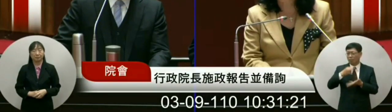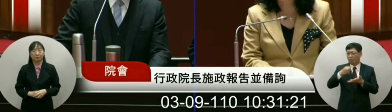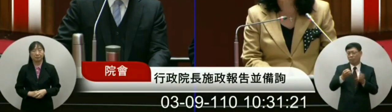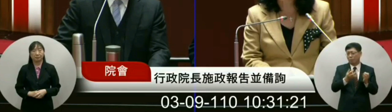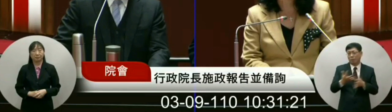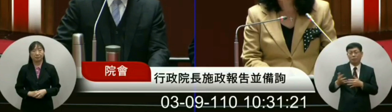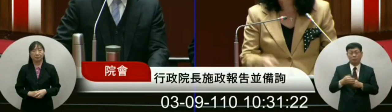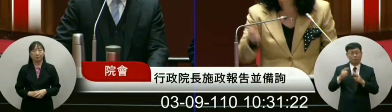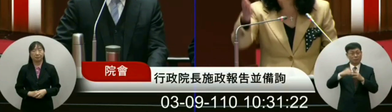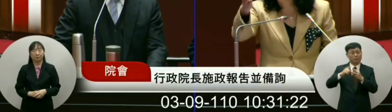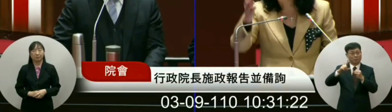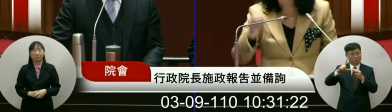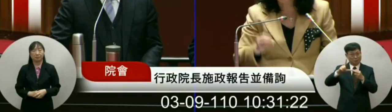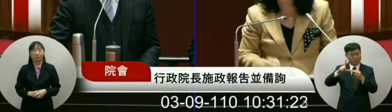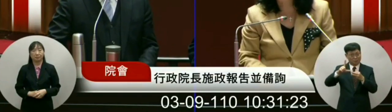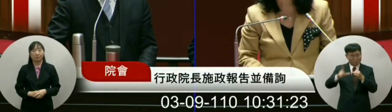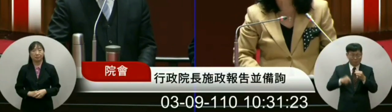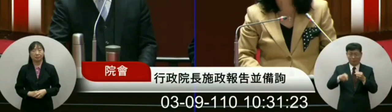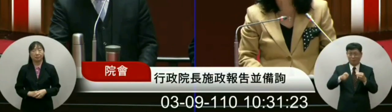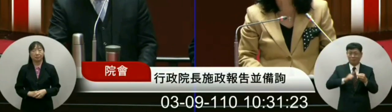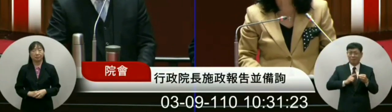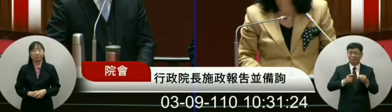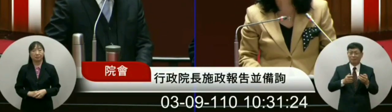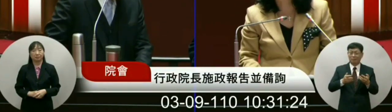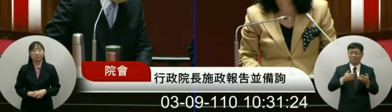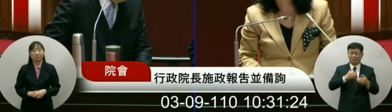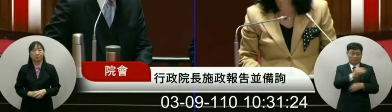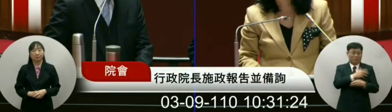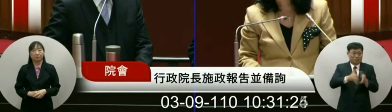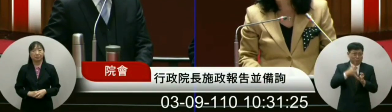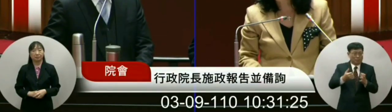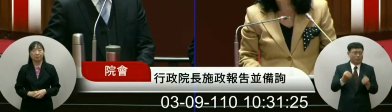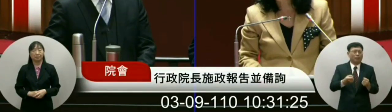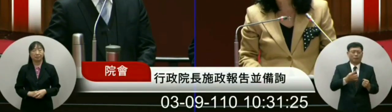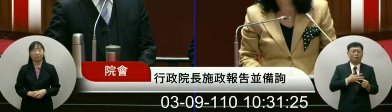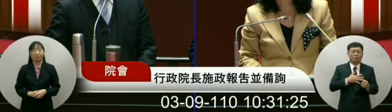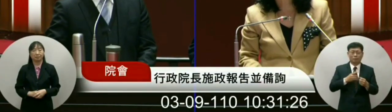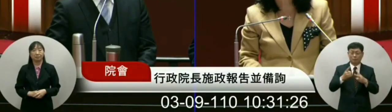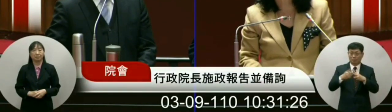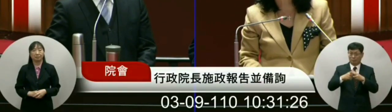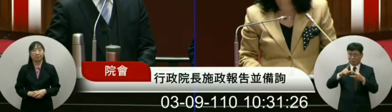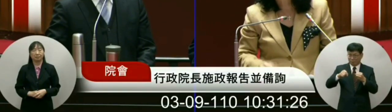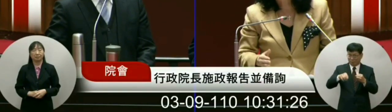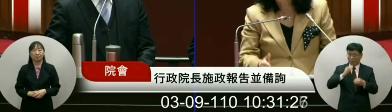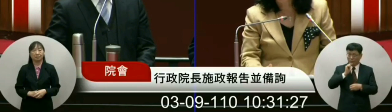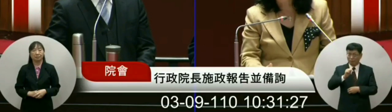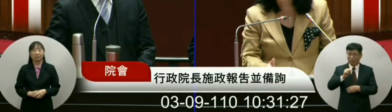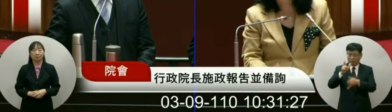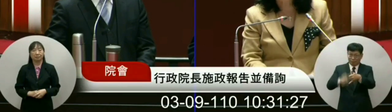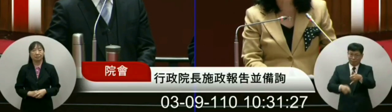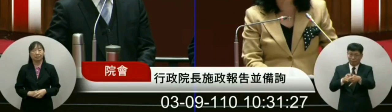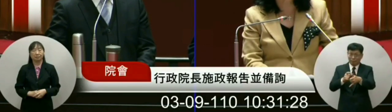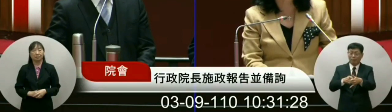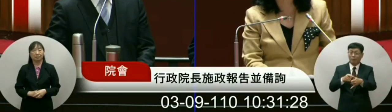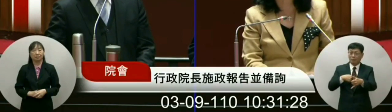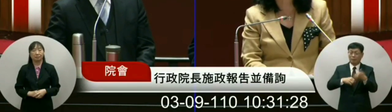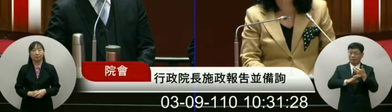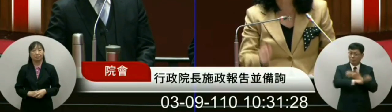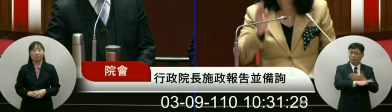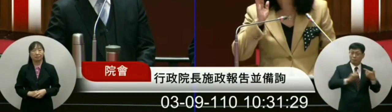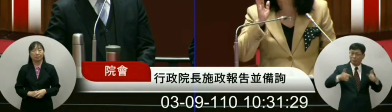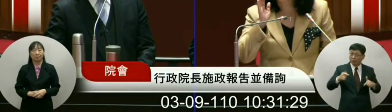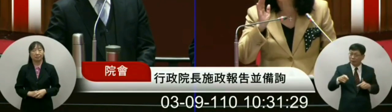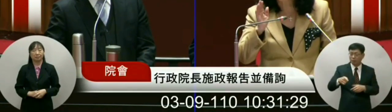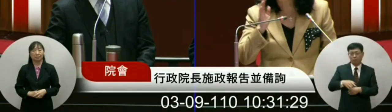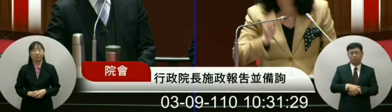以小明这个指挥中心的那个陈部长也在，所以您的意思是讲说小明之所以跟其他人